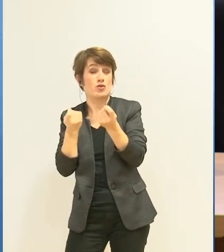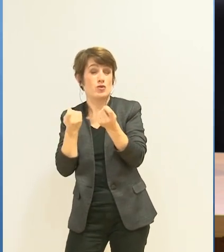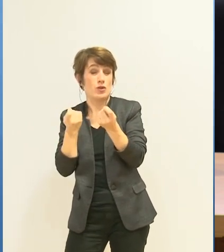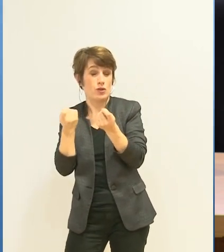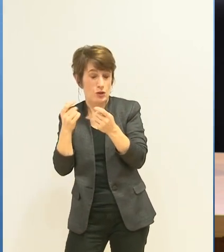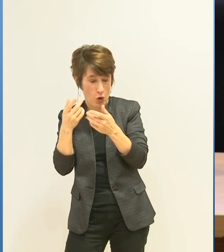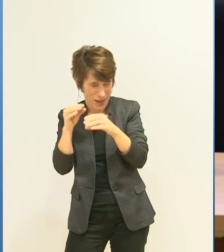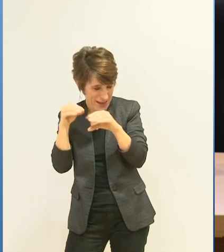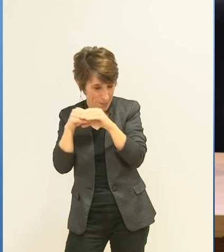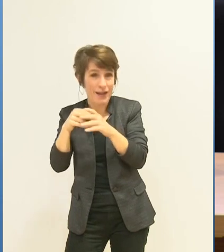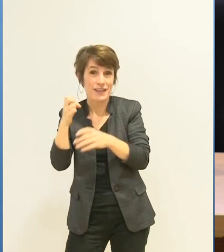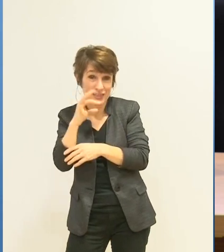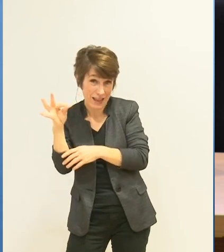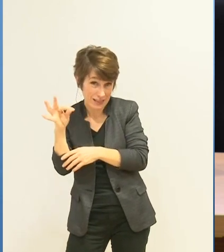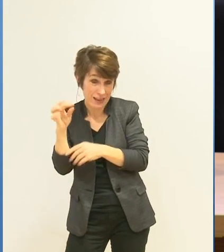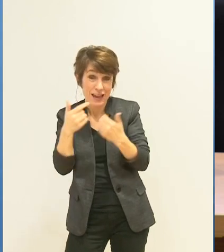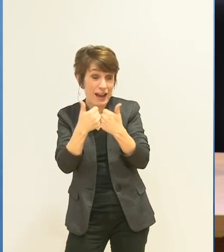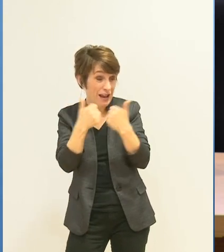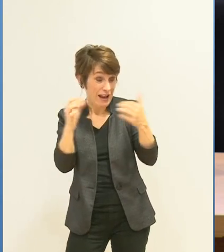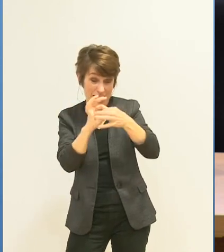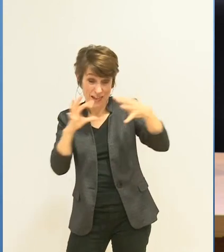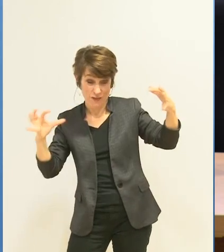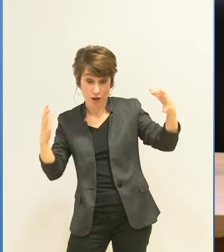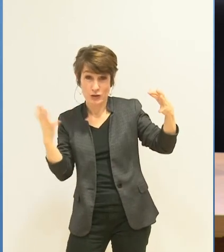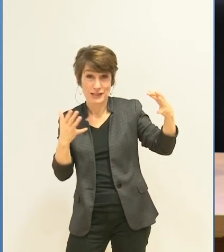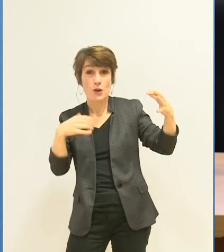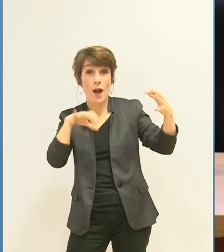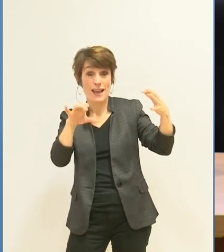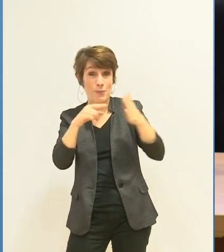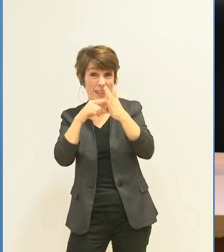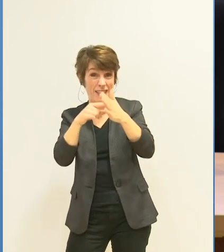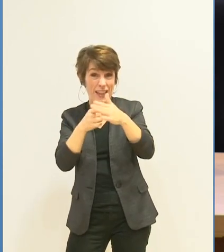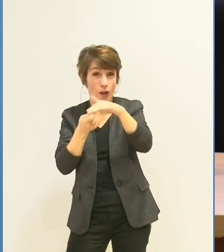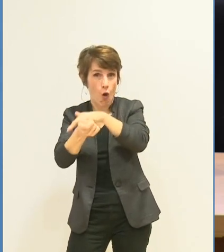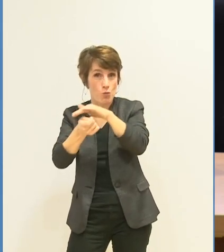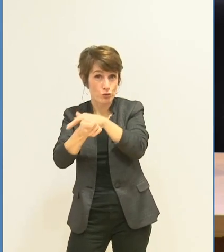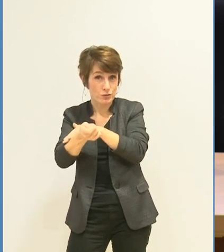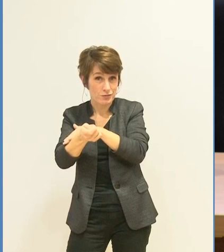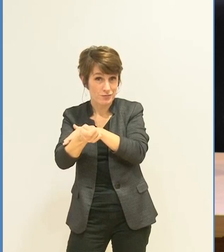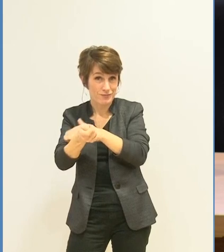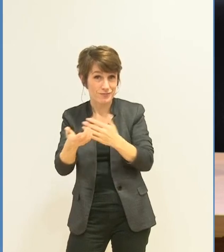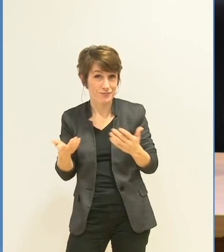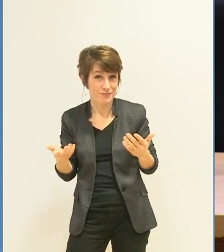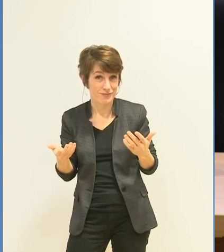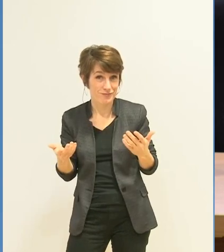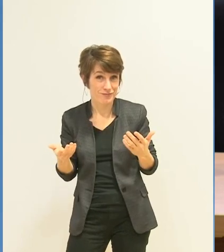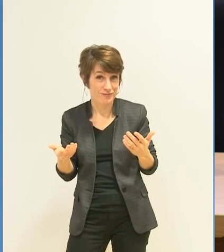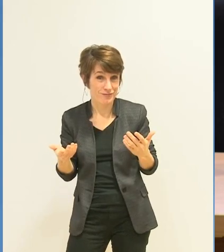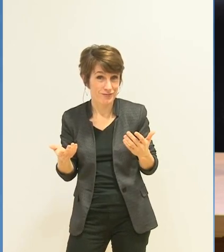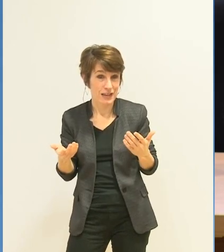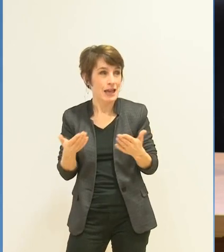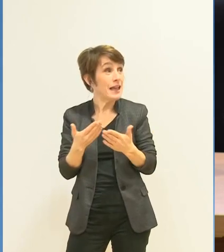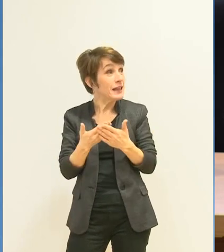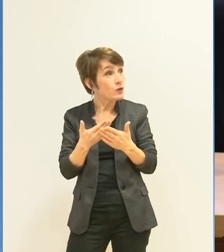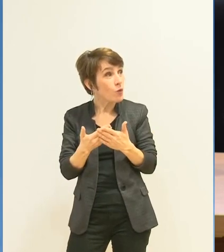l'épargné nette c'est le remboursement du capital et qu'est ce qu'on observe c'est là où ça devient vraiment très intéressant il